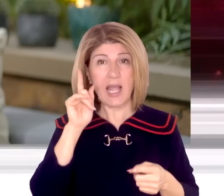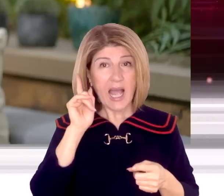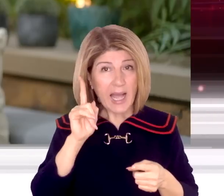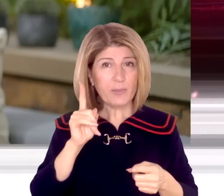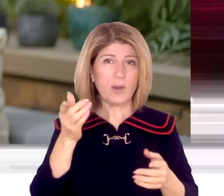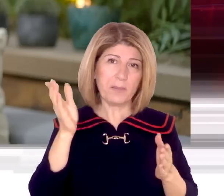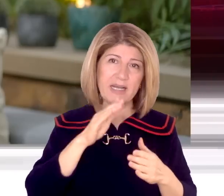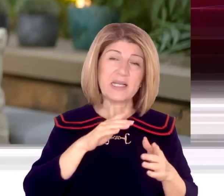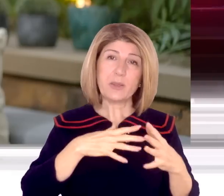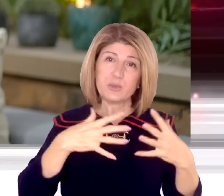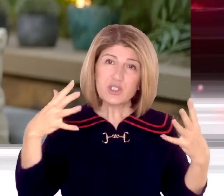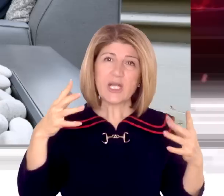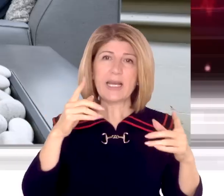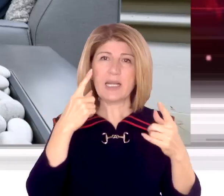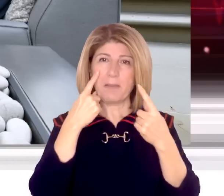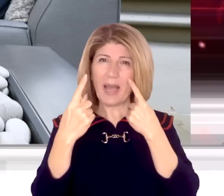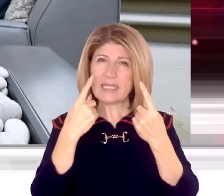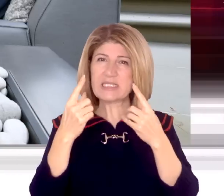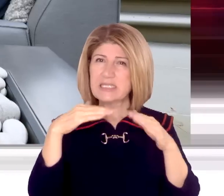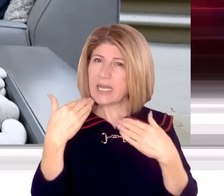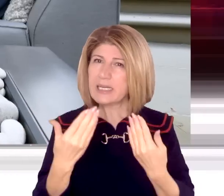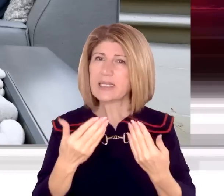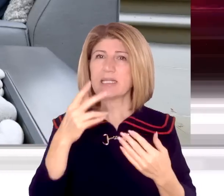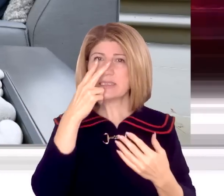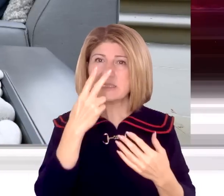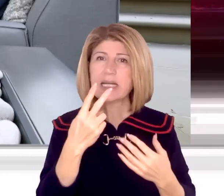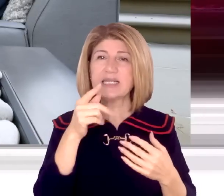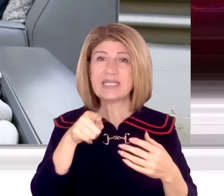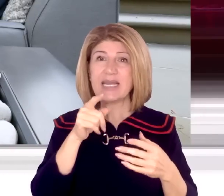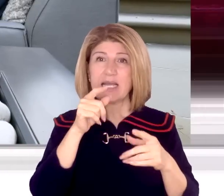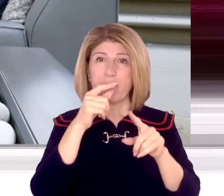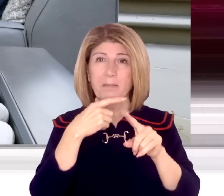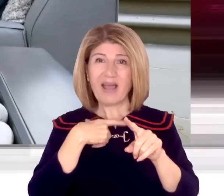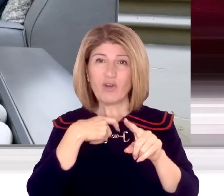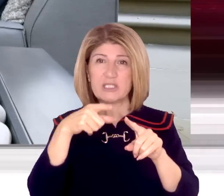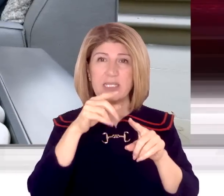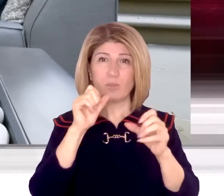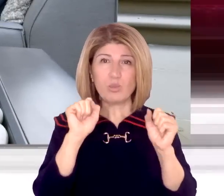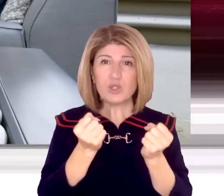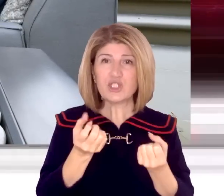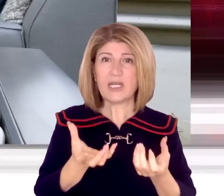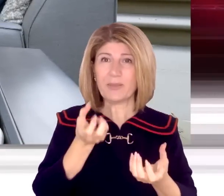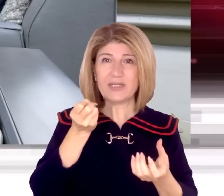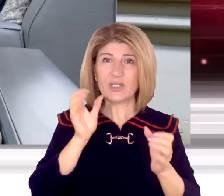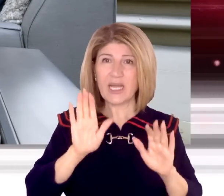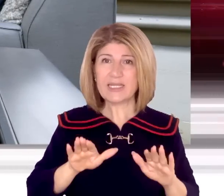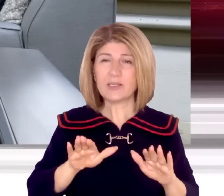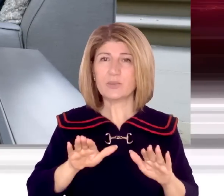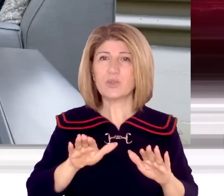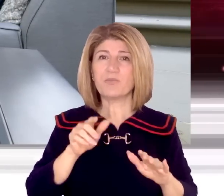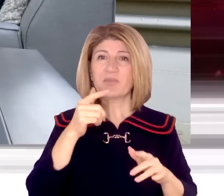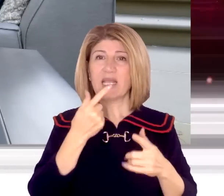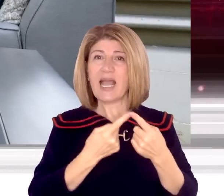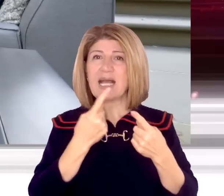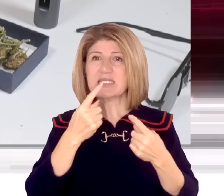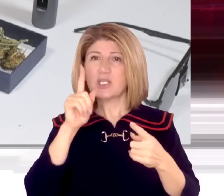سیگار الکترونیکی. منتها بعد که بیشتر بررسی کردن دیدن که در حقیقت اون ماده‌ای که باعث این